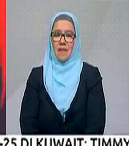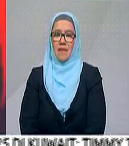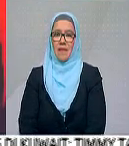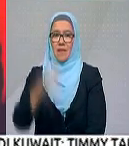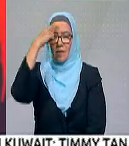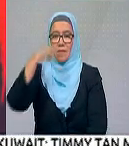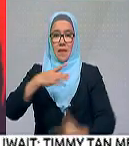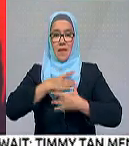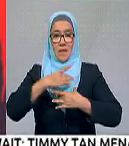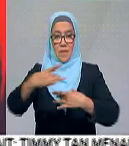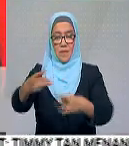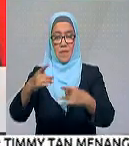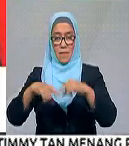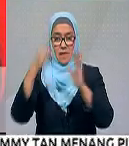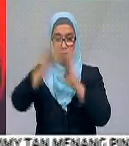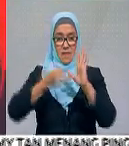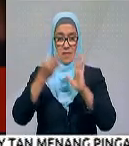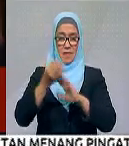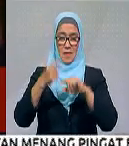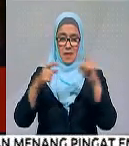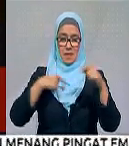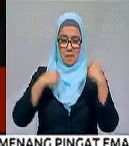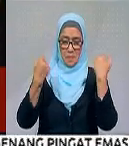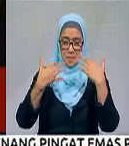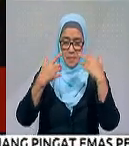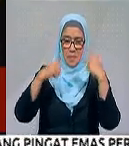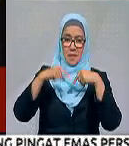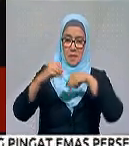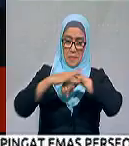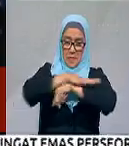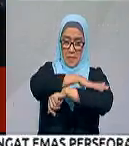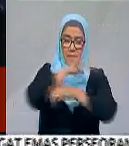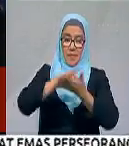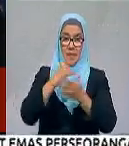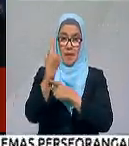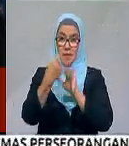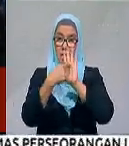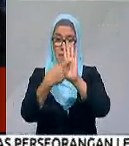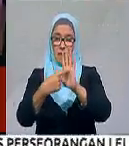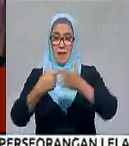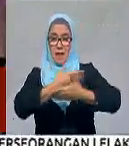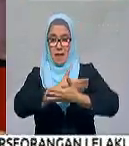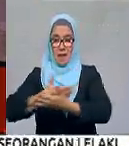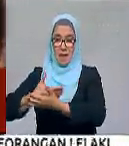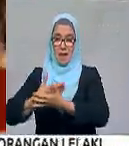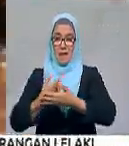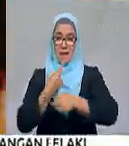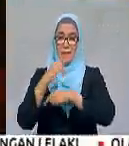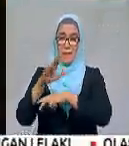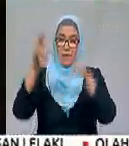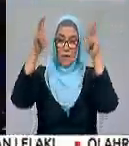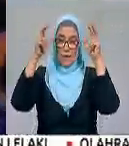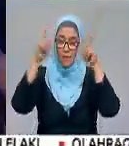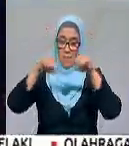Bagi peminat filem seram, satu lagi naskah anak tempatan arahan Helmi Yusof, Anak Perjanjian Syaitan, wajib ditonton oleh